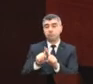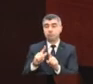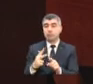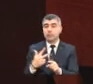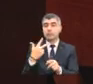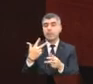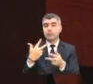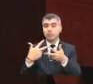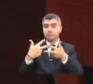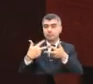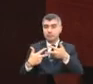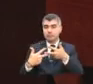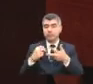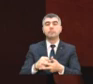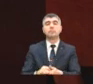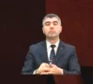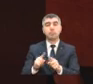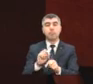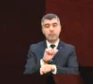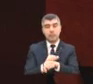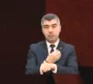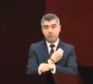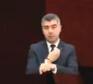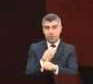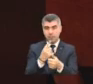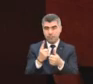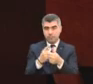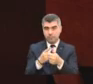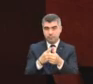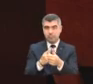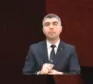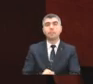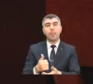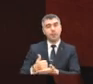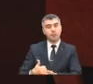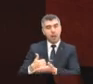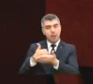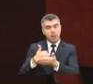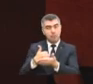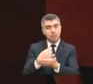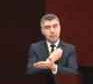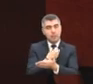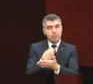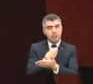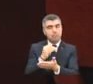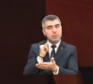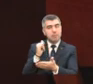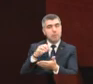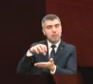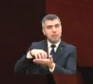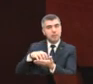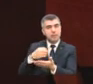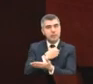محاور رئيسية ترتبط بالتغطية الصحية المتنقلة ودعم التغطية الصحية الثابتة